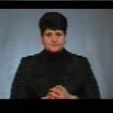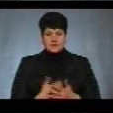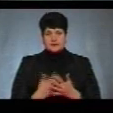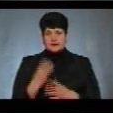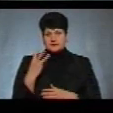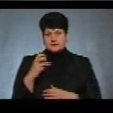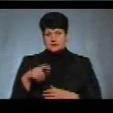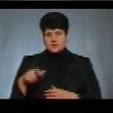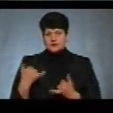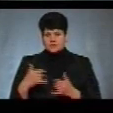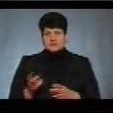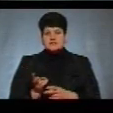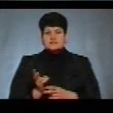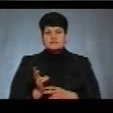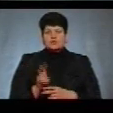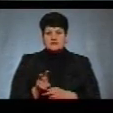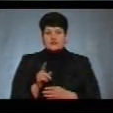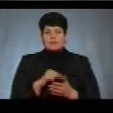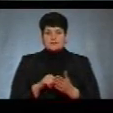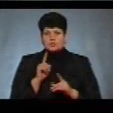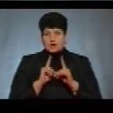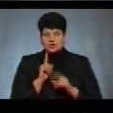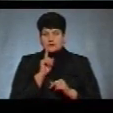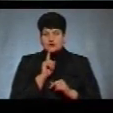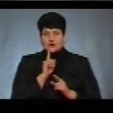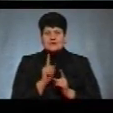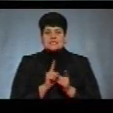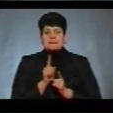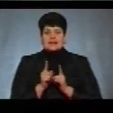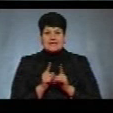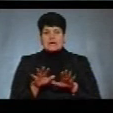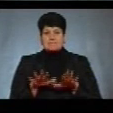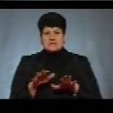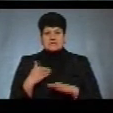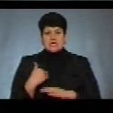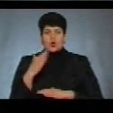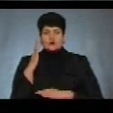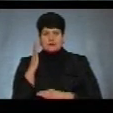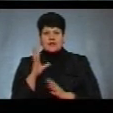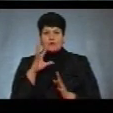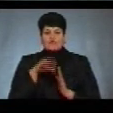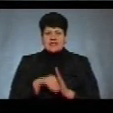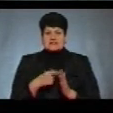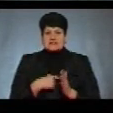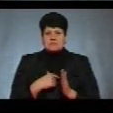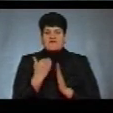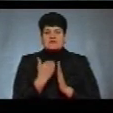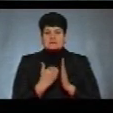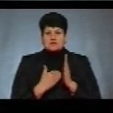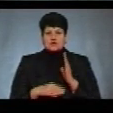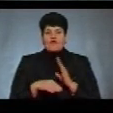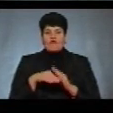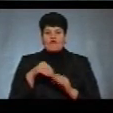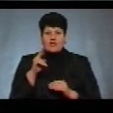осіб звернулися сьогодні в Тернопільську міську раду, щоб тимчасово змінити місце голосування або внести себе у список виборців, повідомила начальник